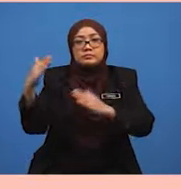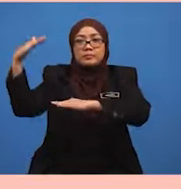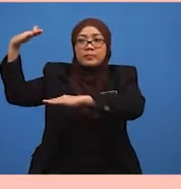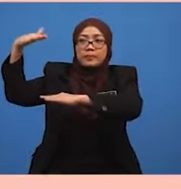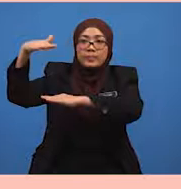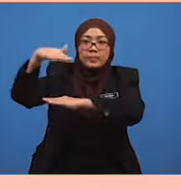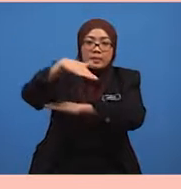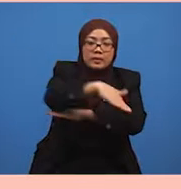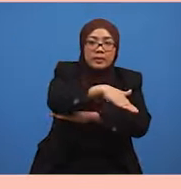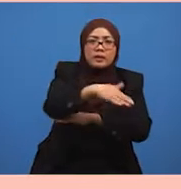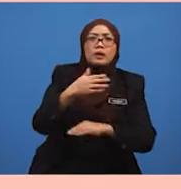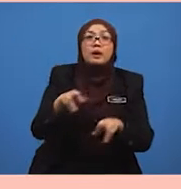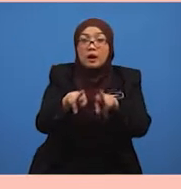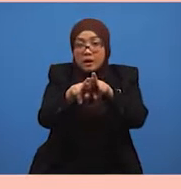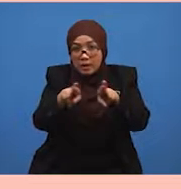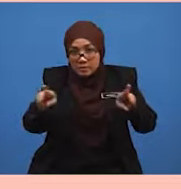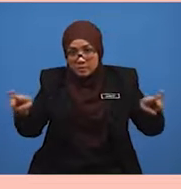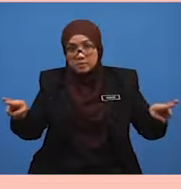rata yang hujungnya